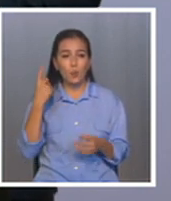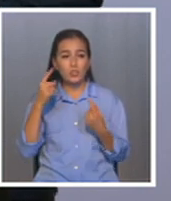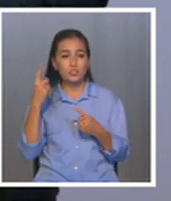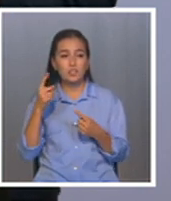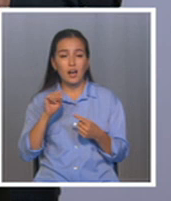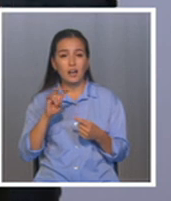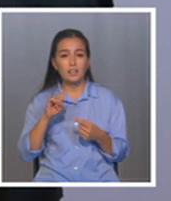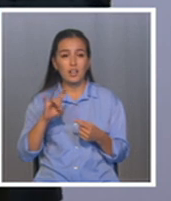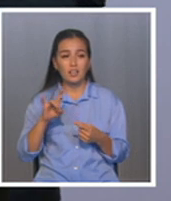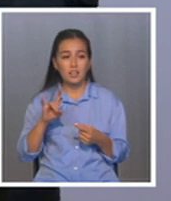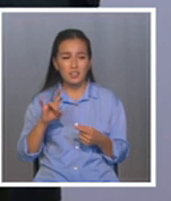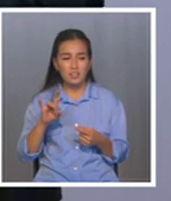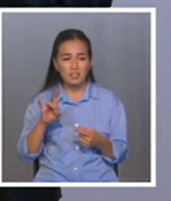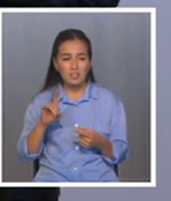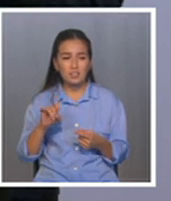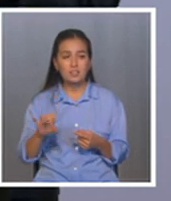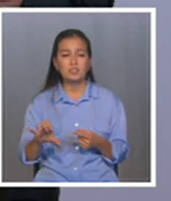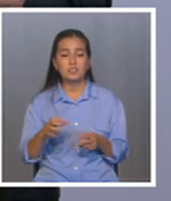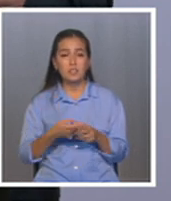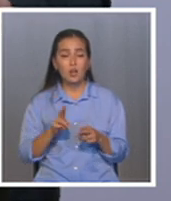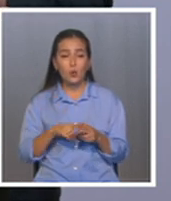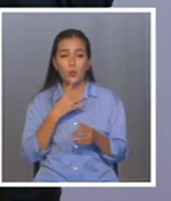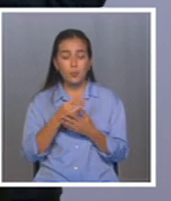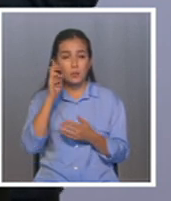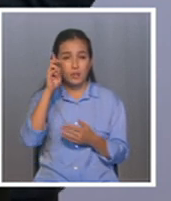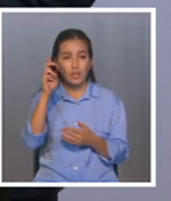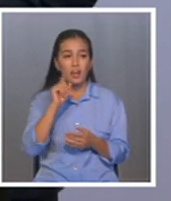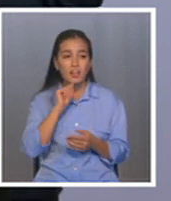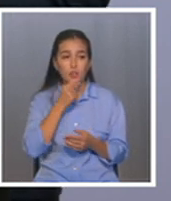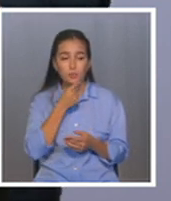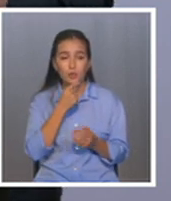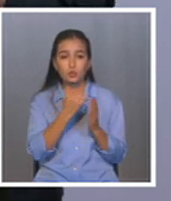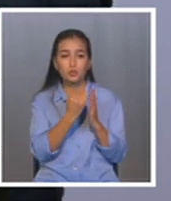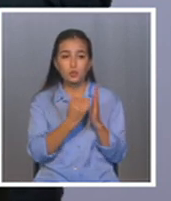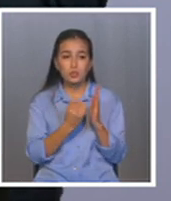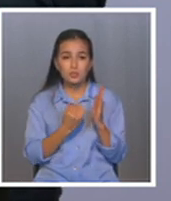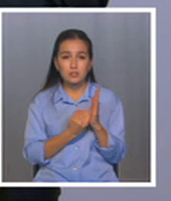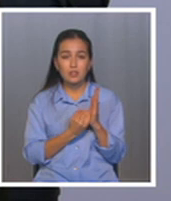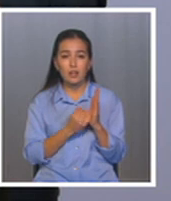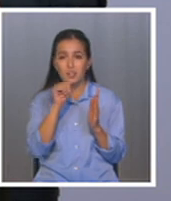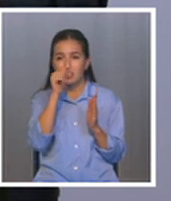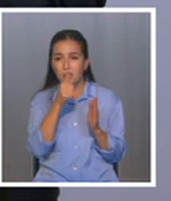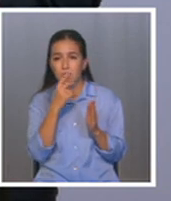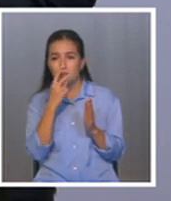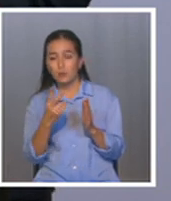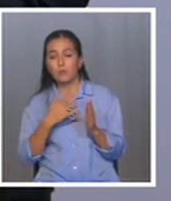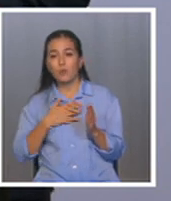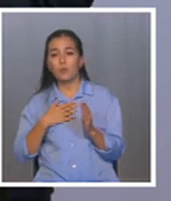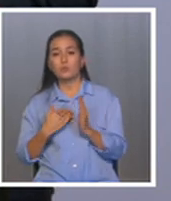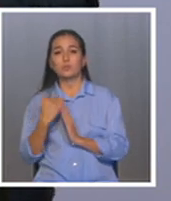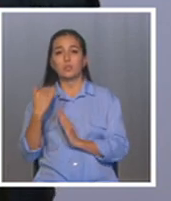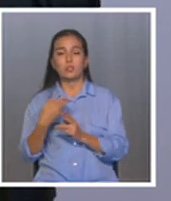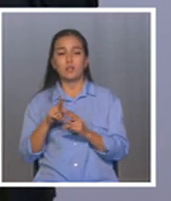Анарыс өзінің мемлекеттік экономикалық жүйесін гректердікінен қарағанда жоғары қоятындығын